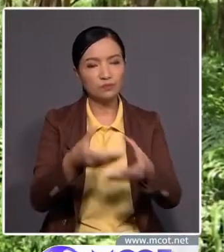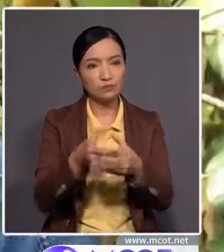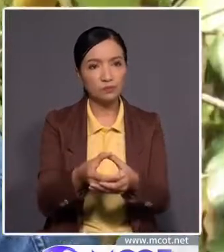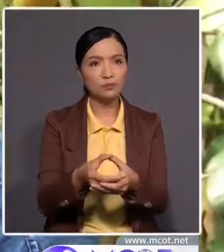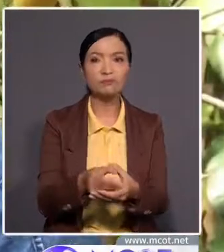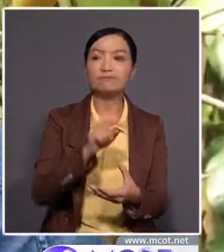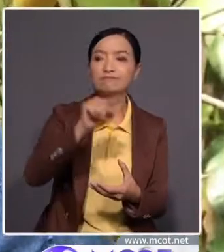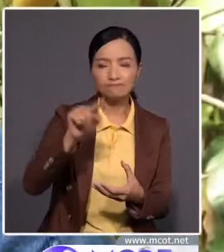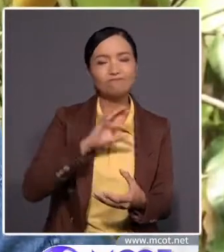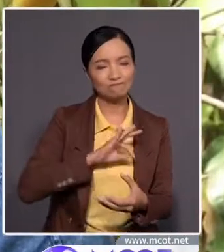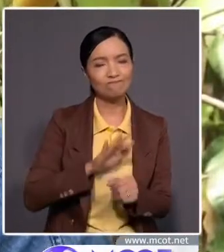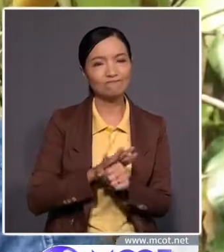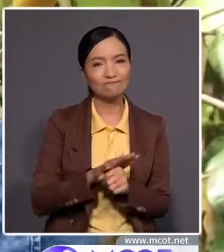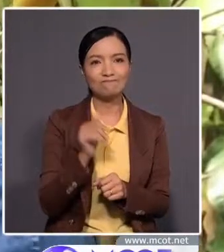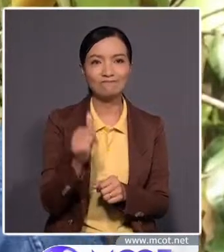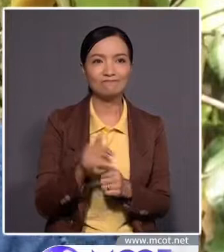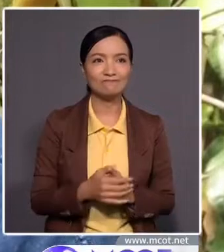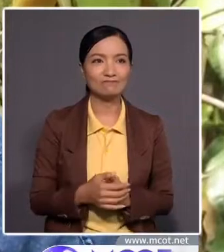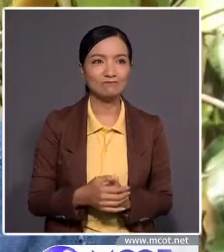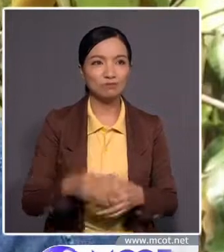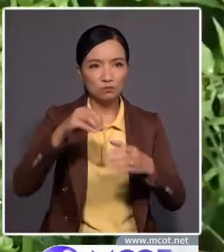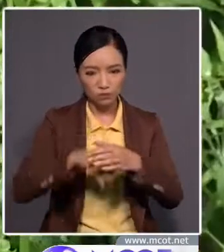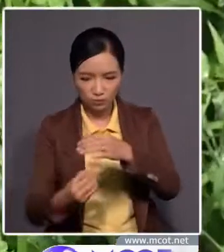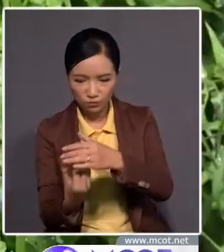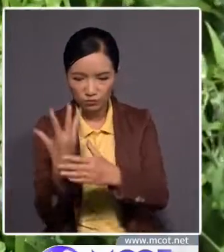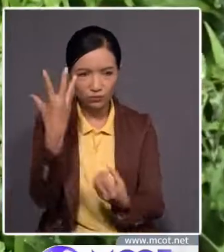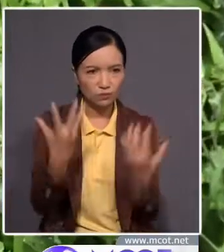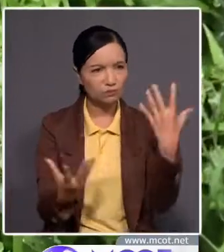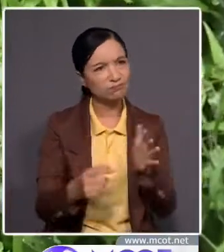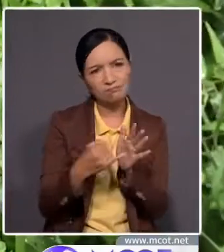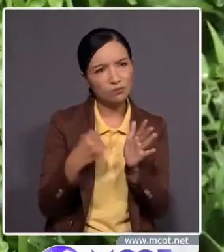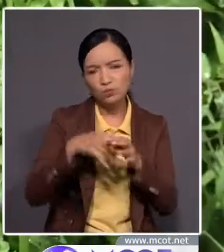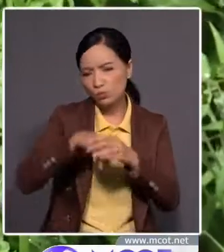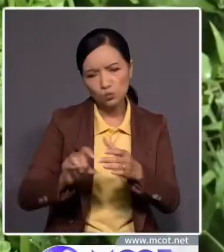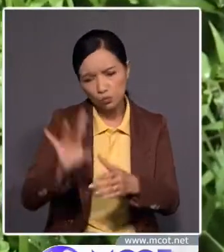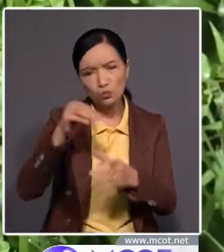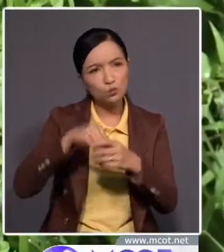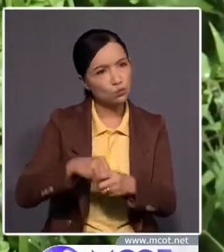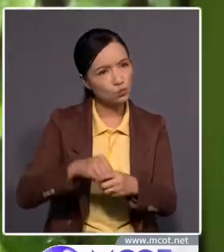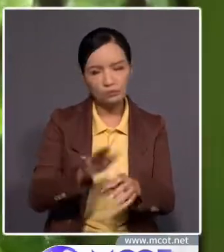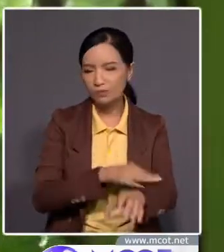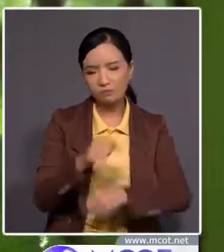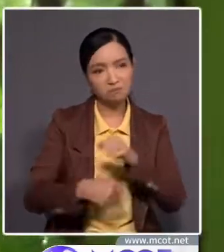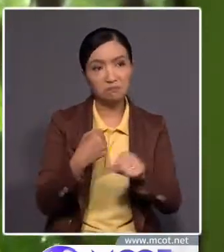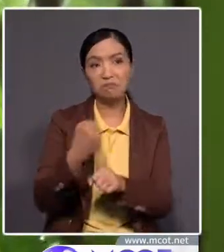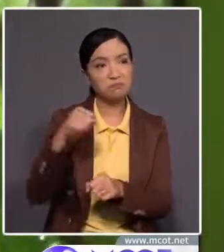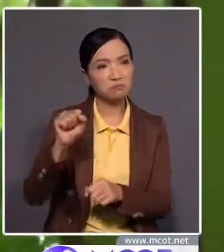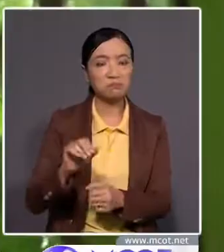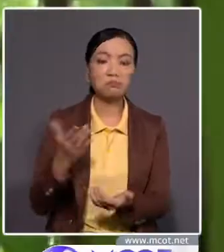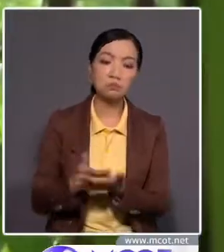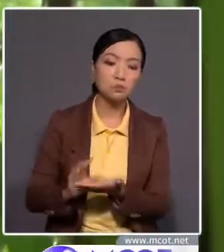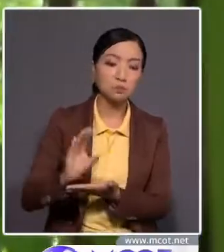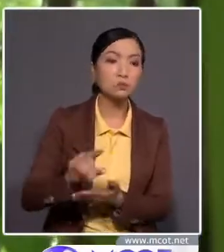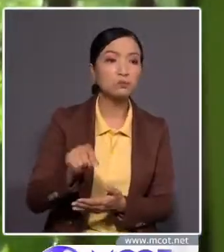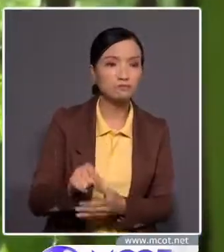มเองเนี่ยพอใจแล้วเพราะว่าการปลูกผักกูดปลูกง่ายปลูกครั้งเดียวอยู่ได้10กว่าปีนะครับและต้นทุนเขาจะน้อย1แปล